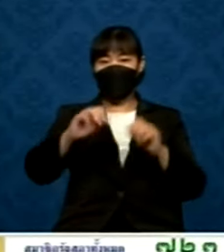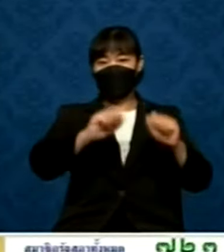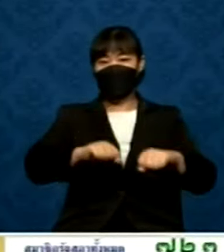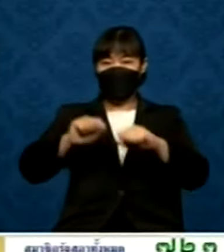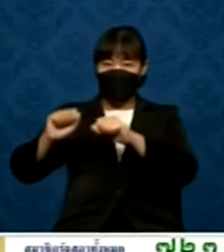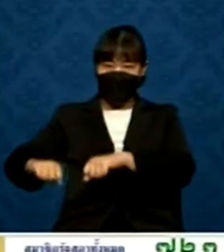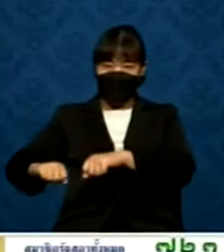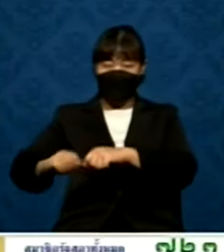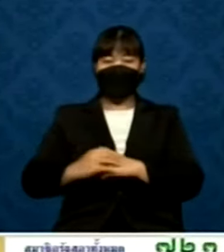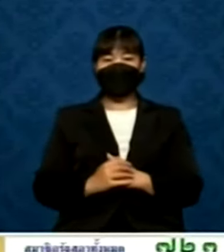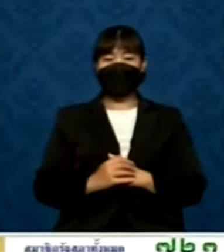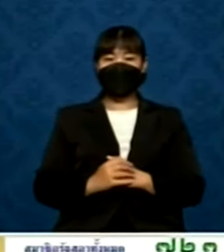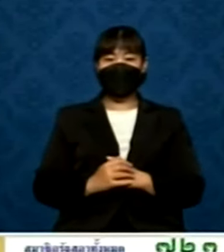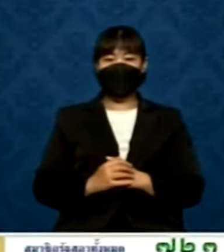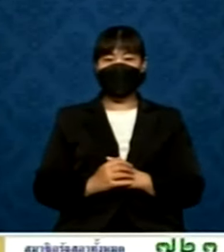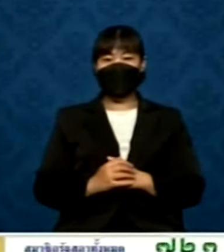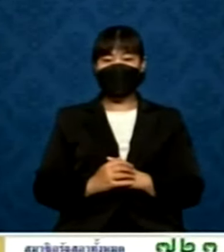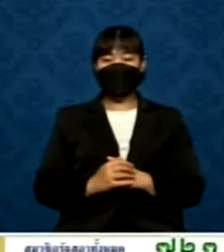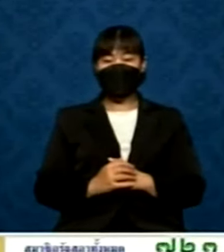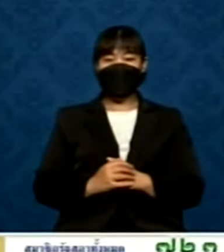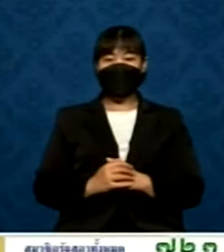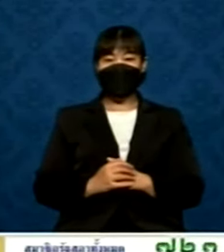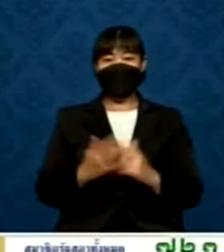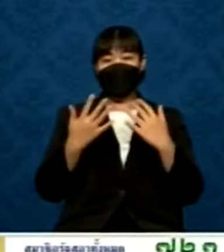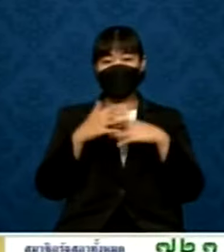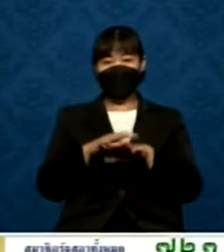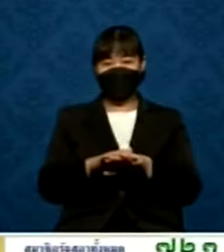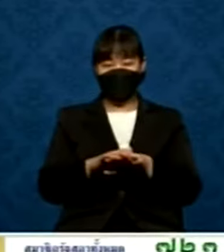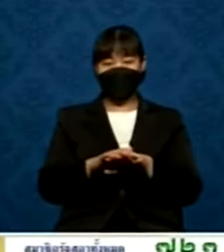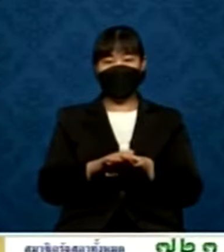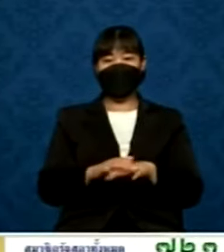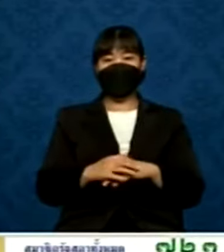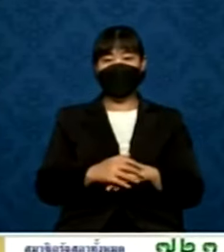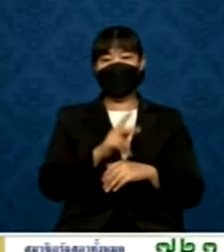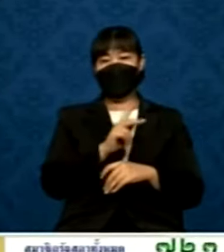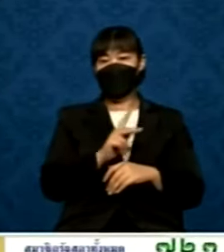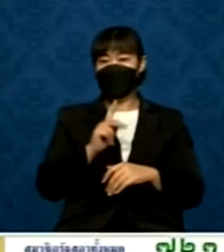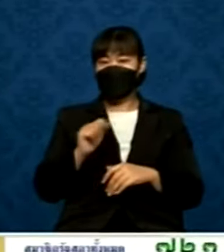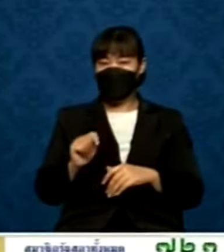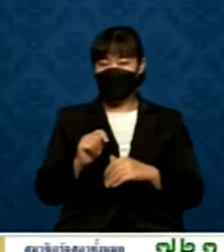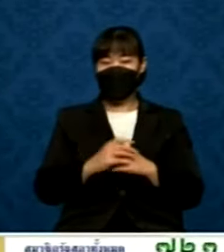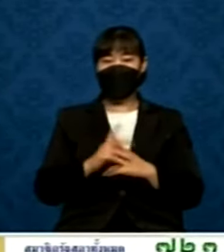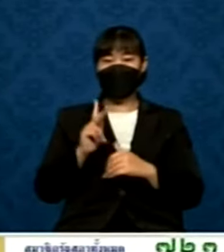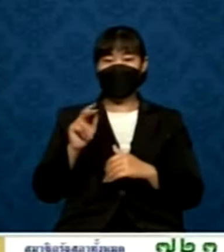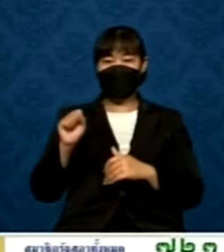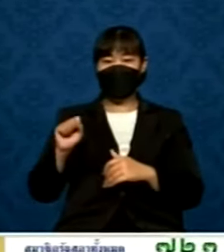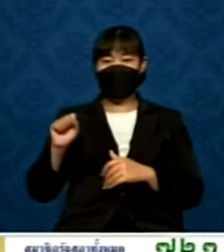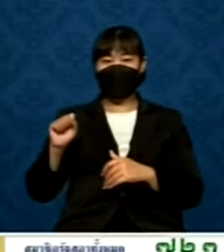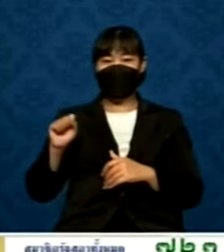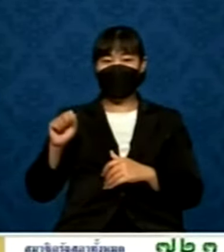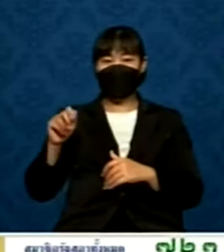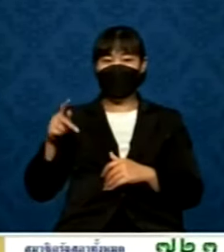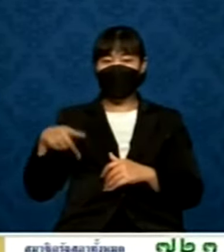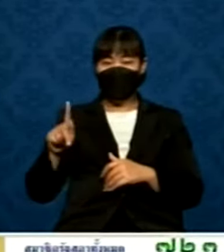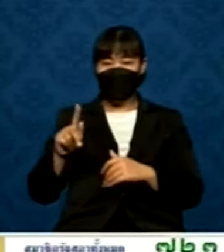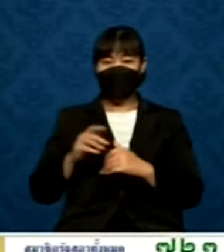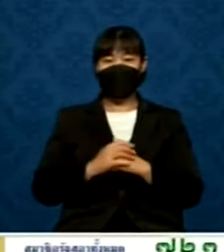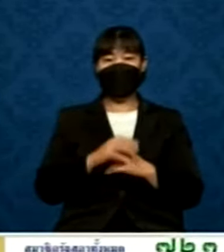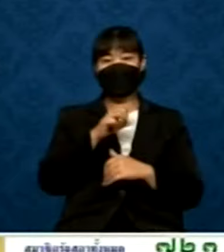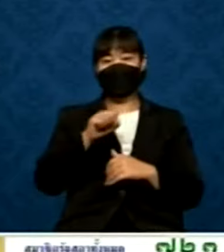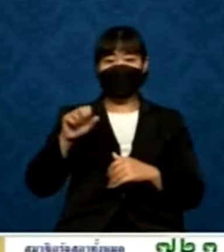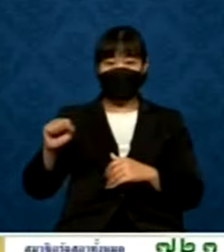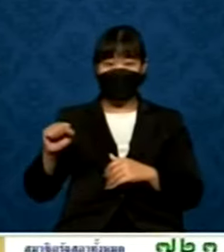ครับในส่วนของประเด็นที่เข้าไปมีส่วนร่วมนั่งอยู่ในกต.และกสป.ที่เราเสนอว่าให้มีส.ส.ฝ่ายค้าน1คนเนี่ย